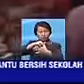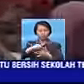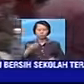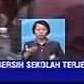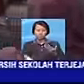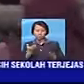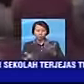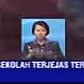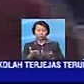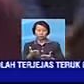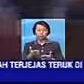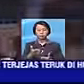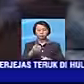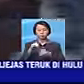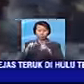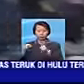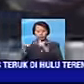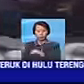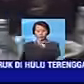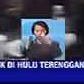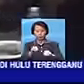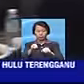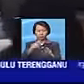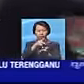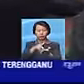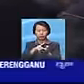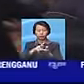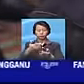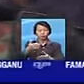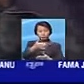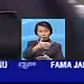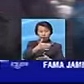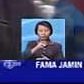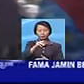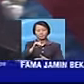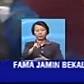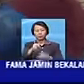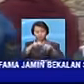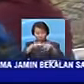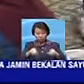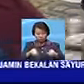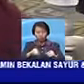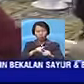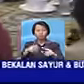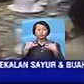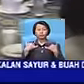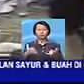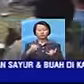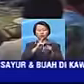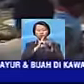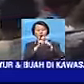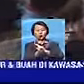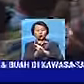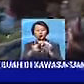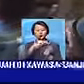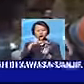Mungkin stigma sebelum ini bila pindah ke pusat pemindahan, sardin, ikan masin maupun telur. Tapi keadaan sekarang sudah berubah